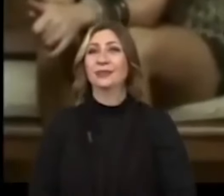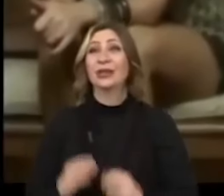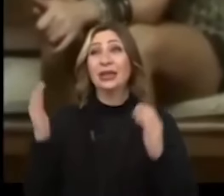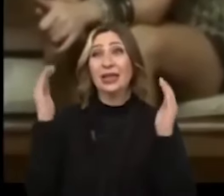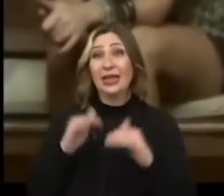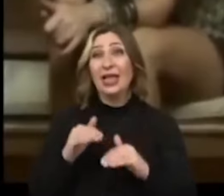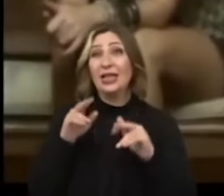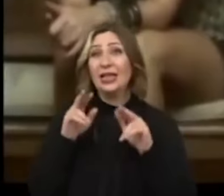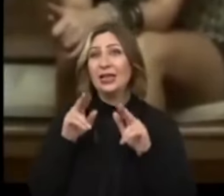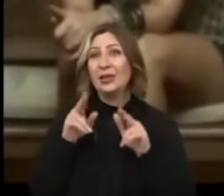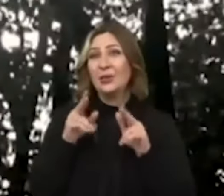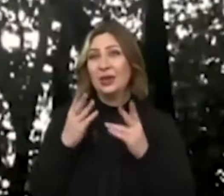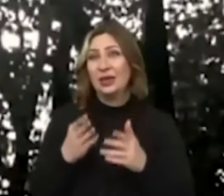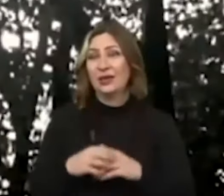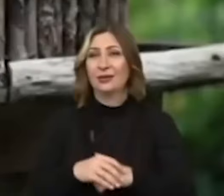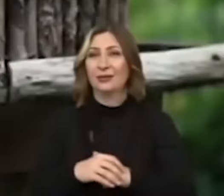Gel gibi.